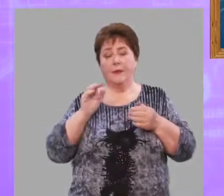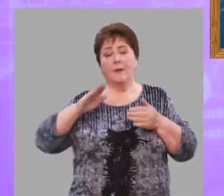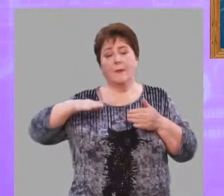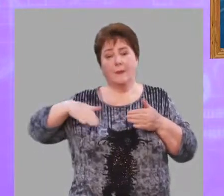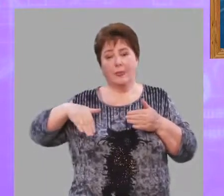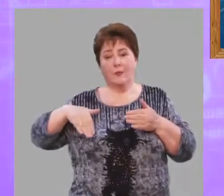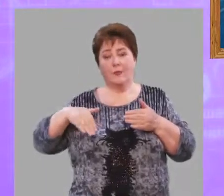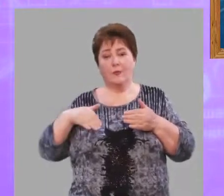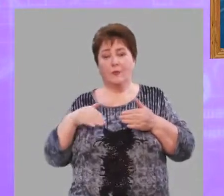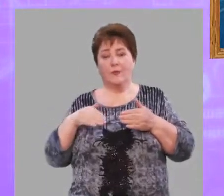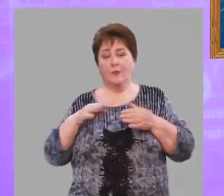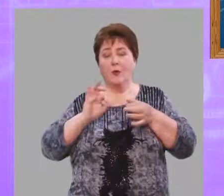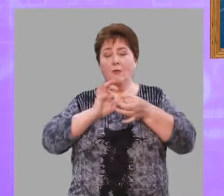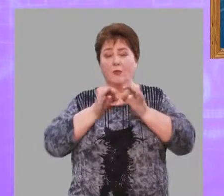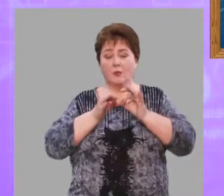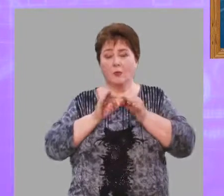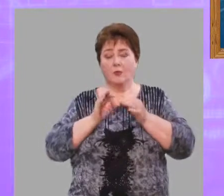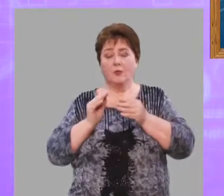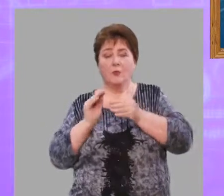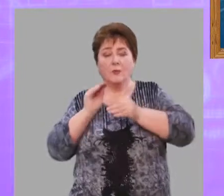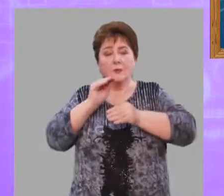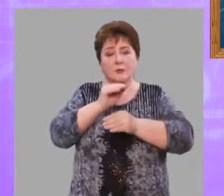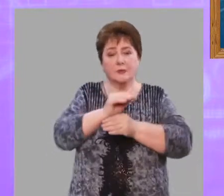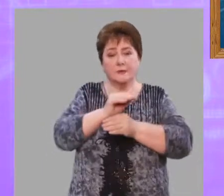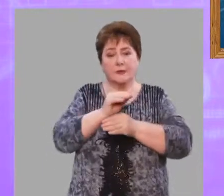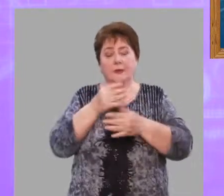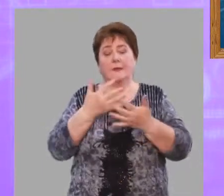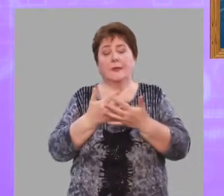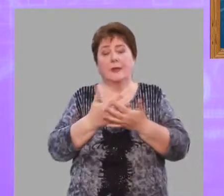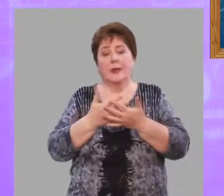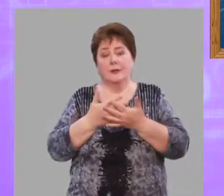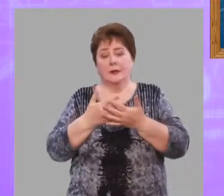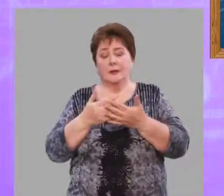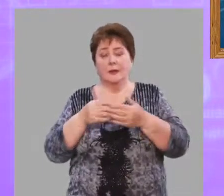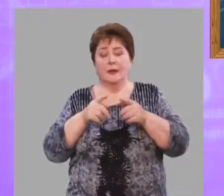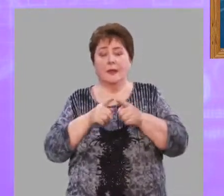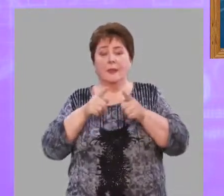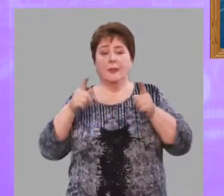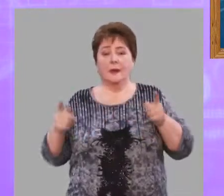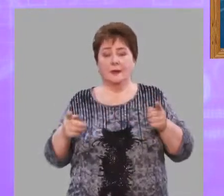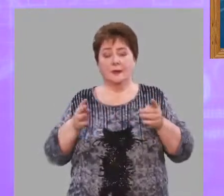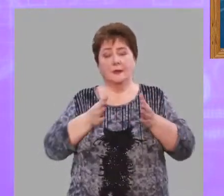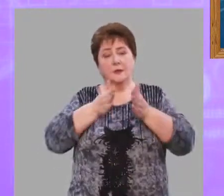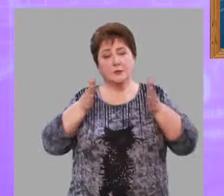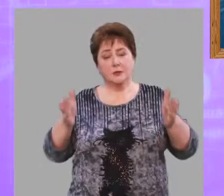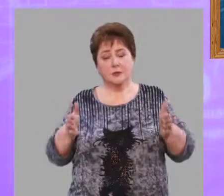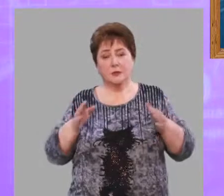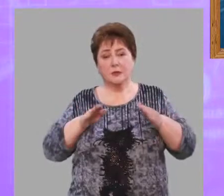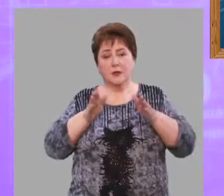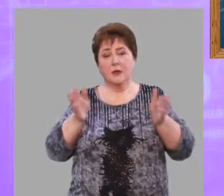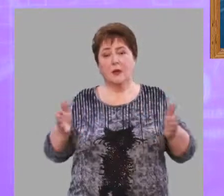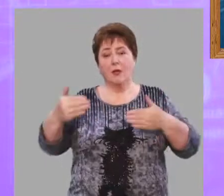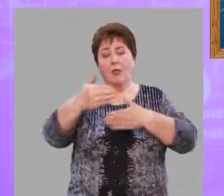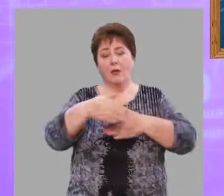Затем в формулу подставляем данные длины и ширины клумбы.